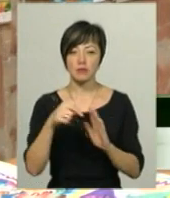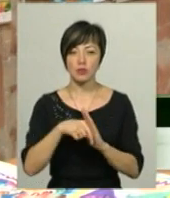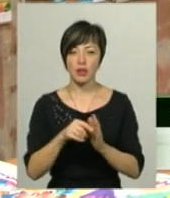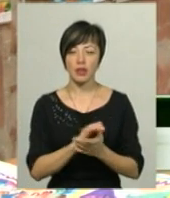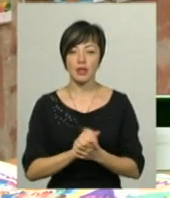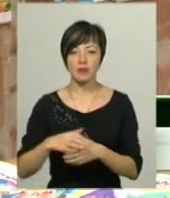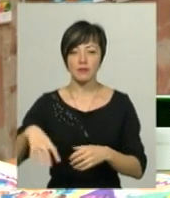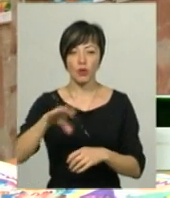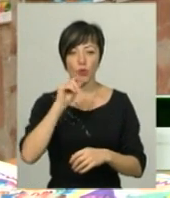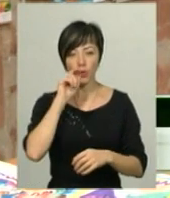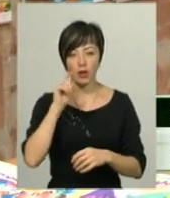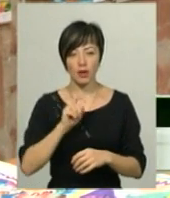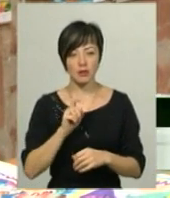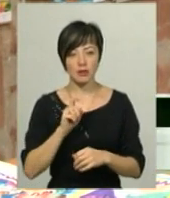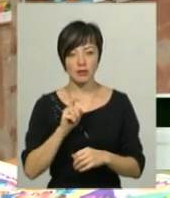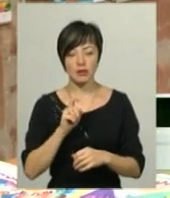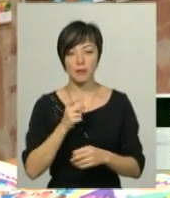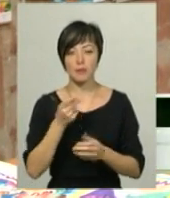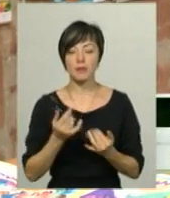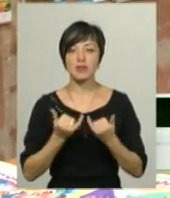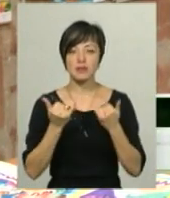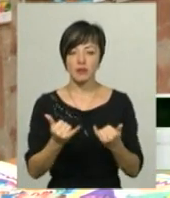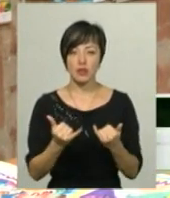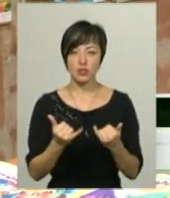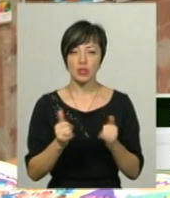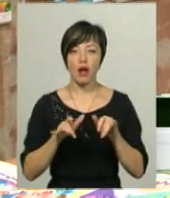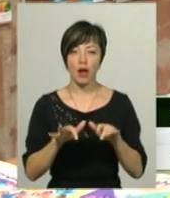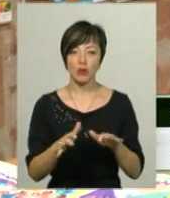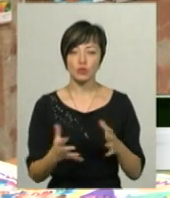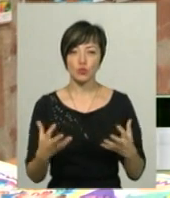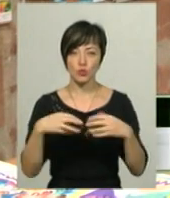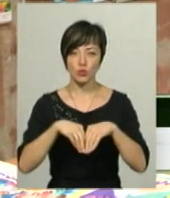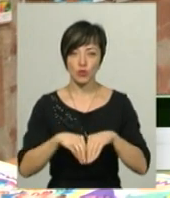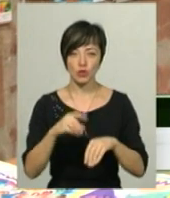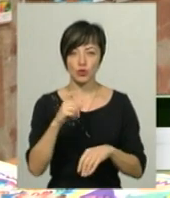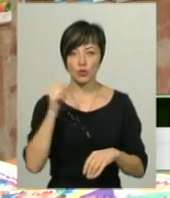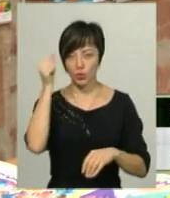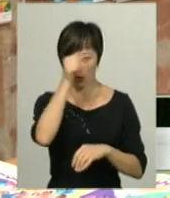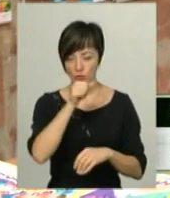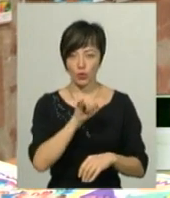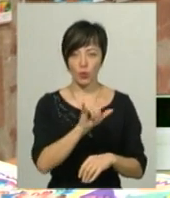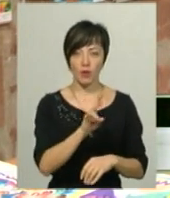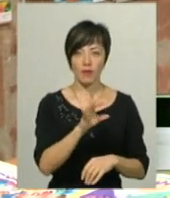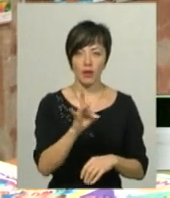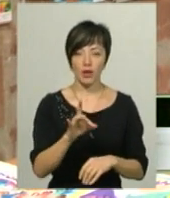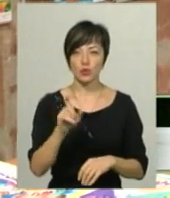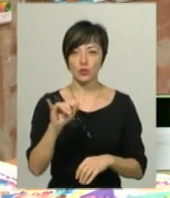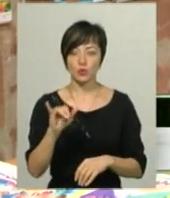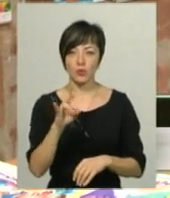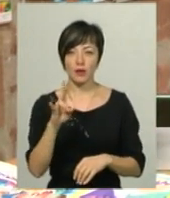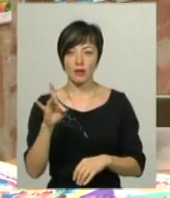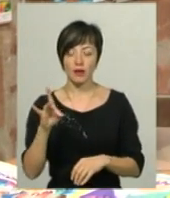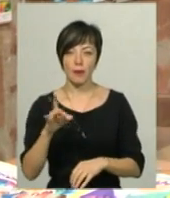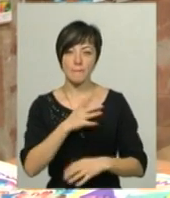єдність всієї України. Вона присвячена акту злуки, сторіччю акту злуки УНР і ЗУНР. Вона є